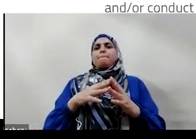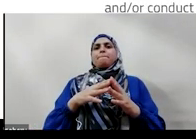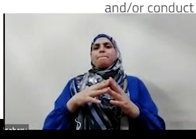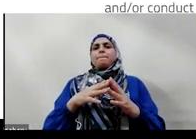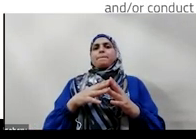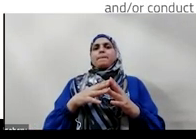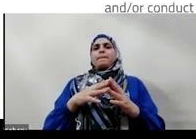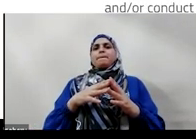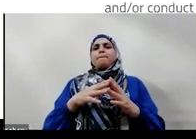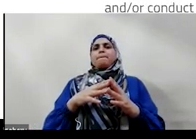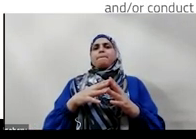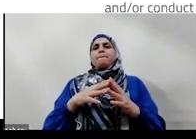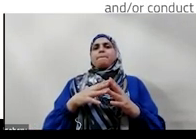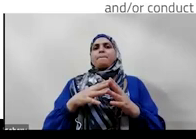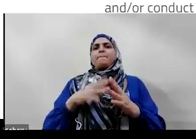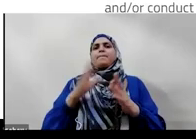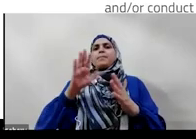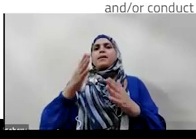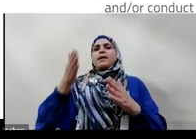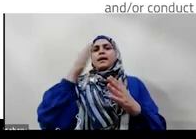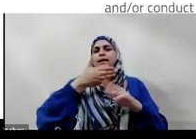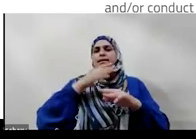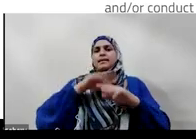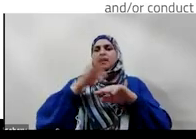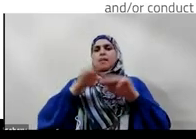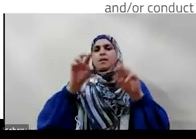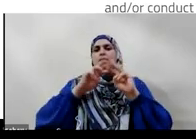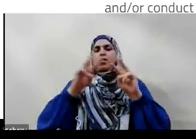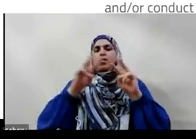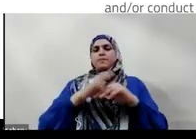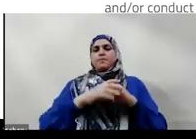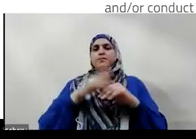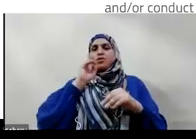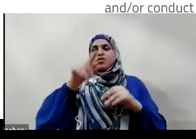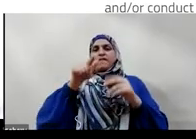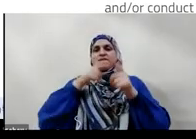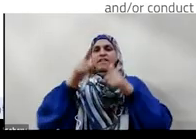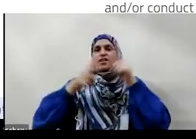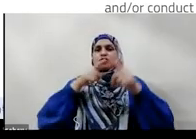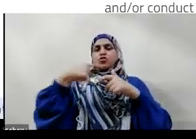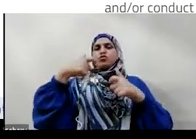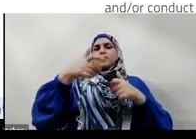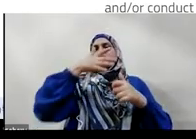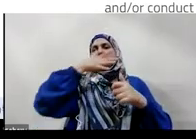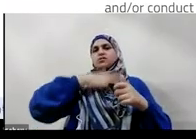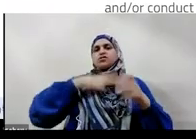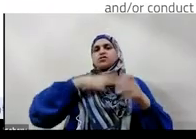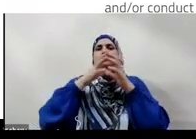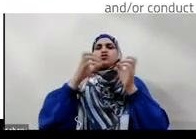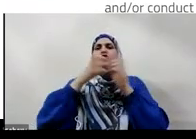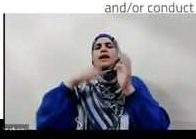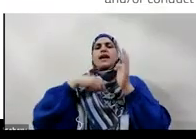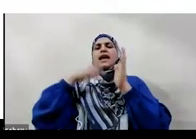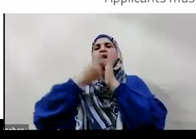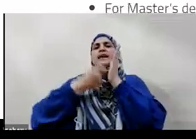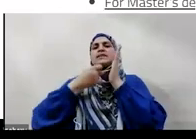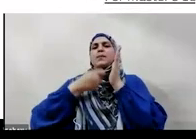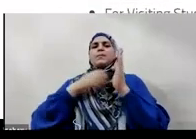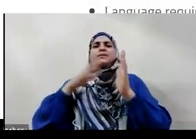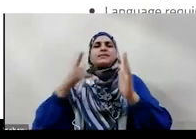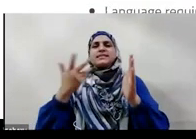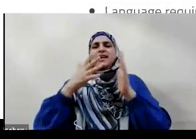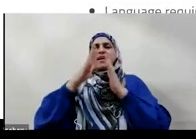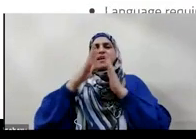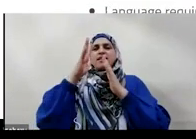طيب لو رجعت تاني على الويب سايت، هلاقي فيديوز بتشرح لي إزاي أكتب Personal Statement، وهلاقي مواعيد